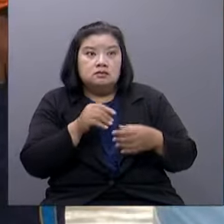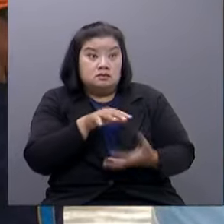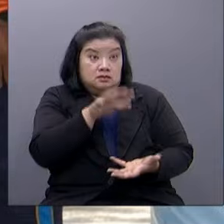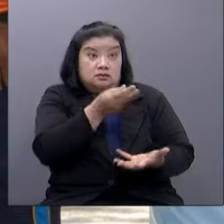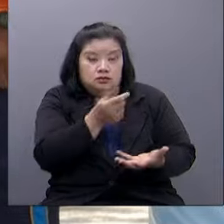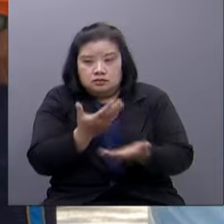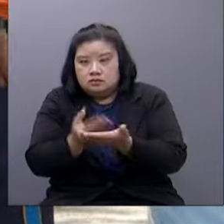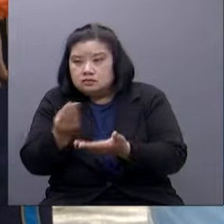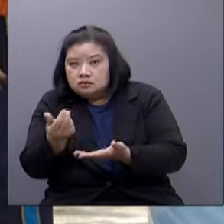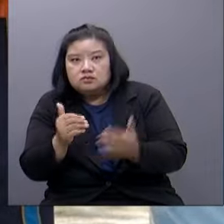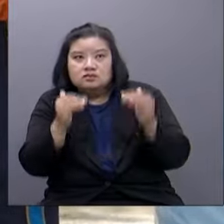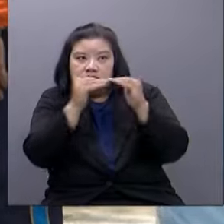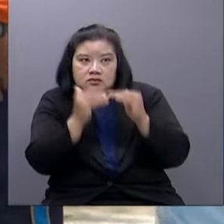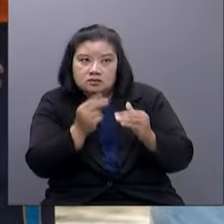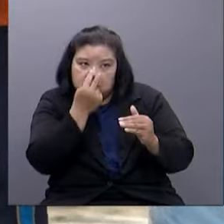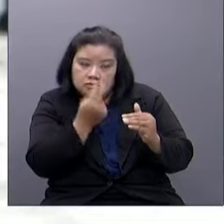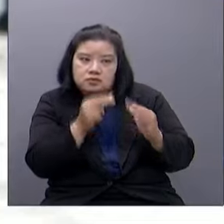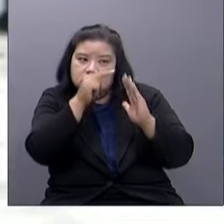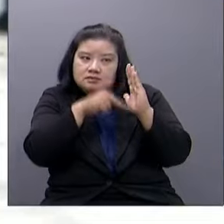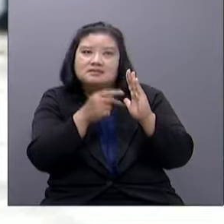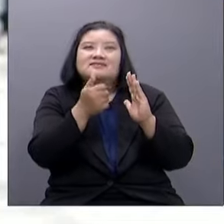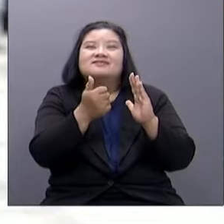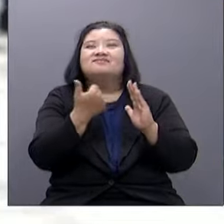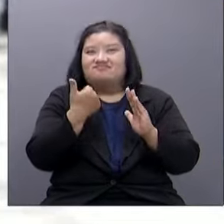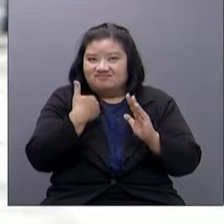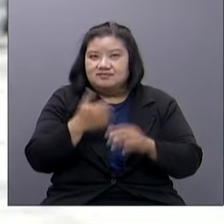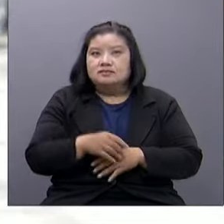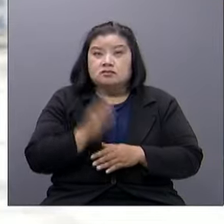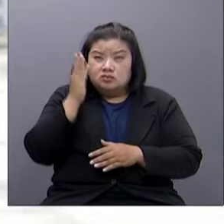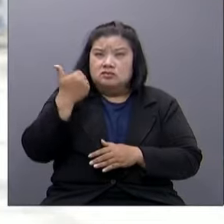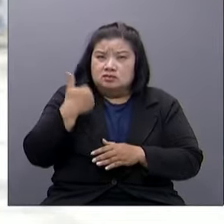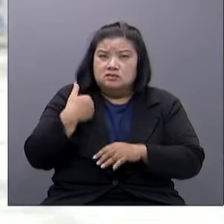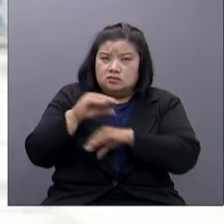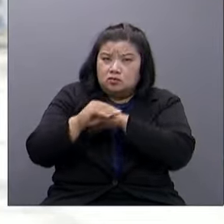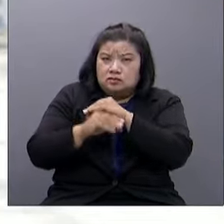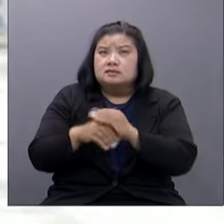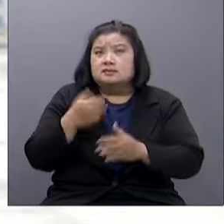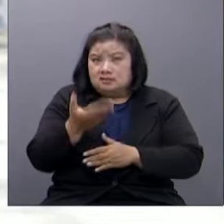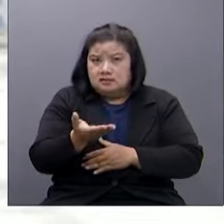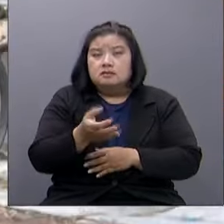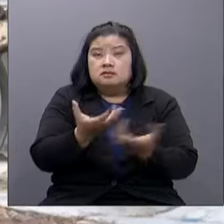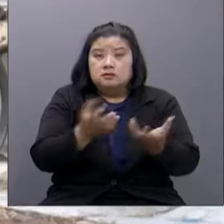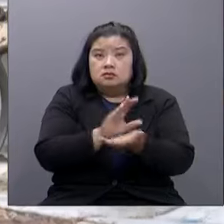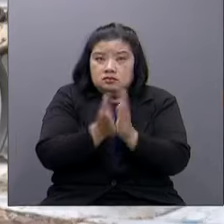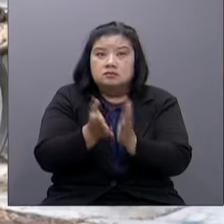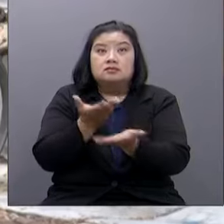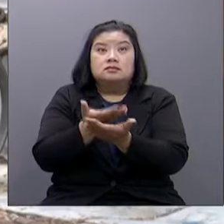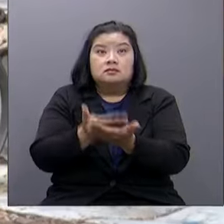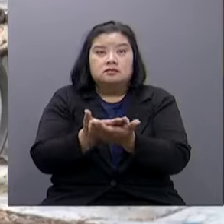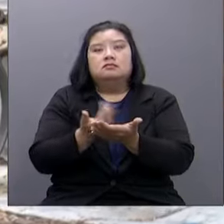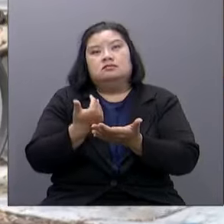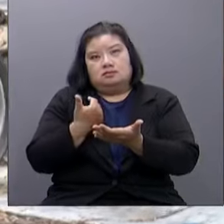น์และทางเทศบาลก็จะมีโครงการขยะ deliveryก็คือซาเล้งเขาเรียกซาเล้งเดลิเว